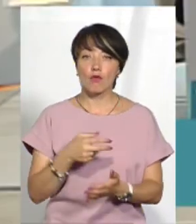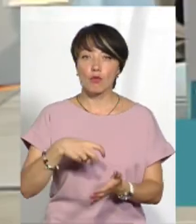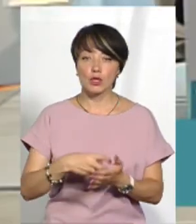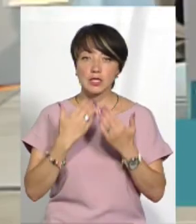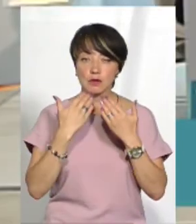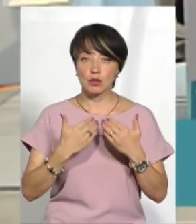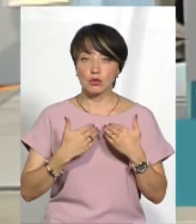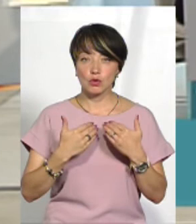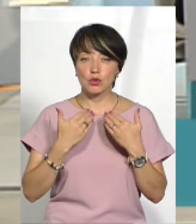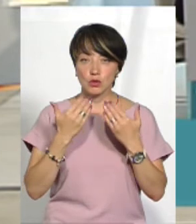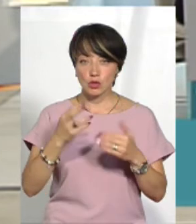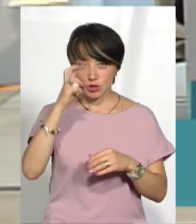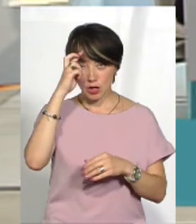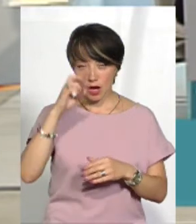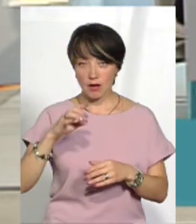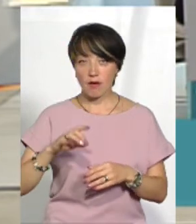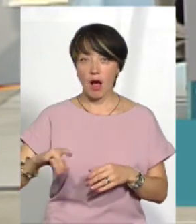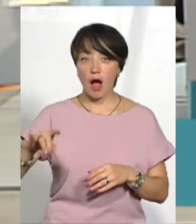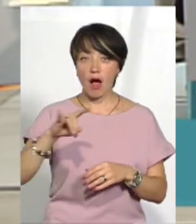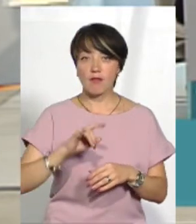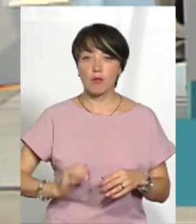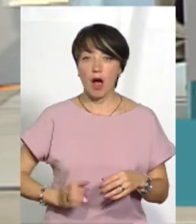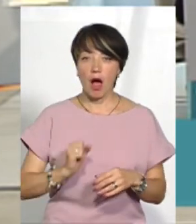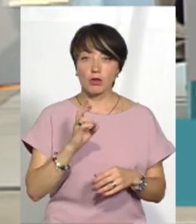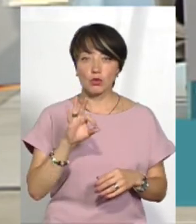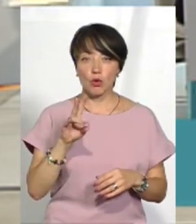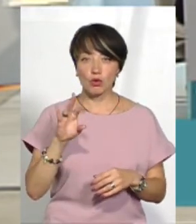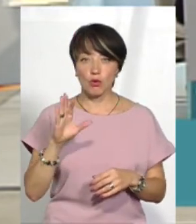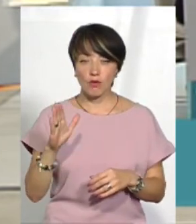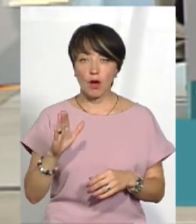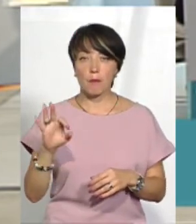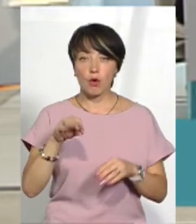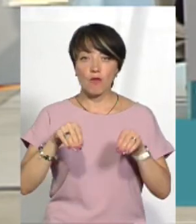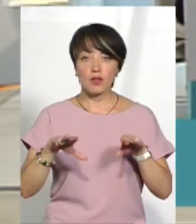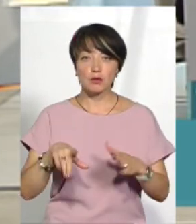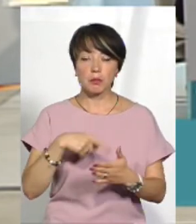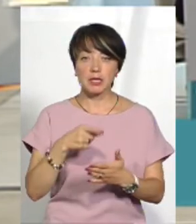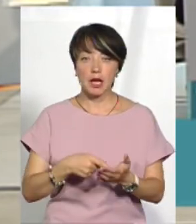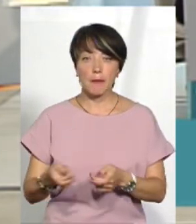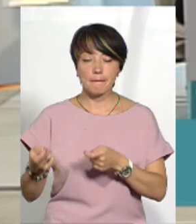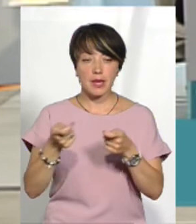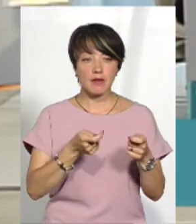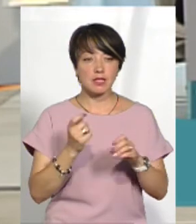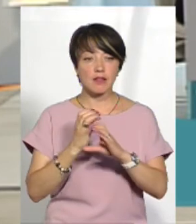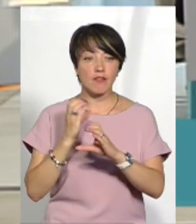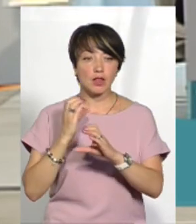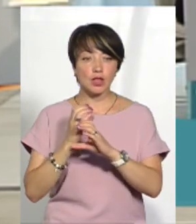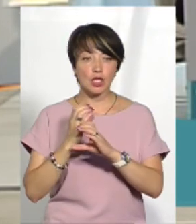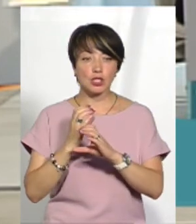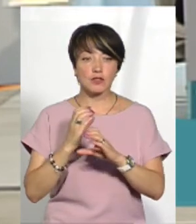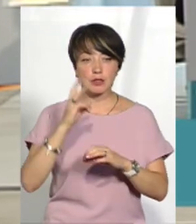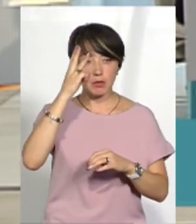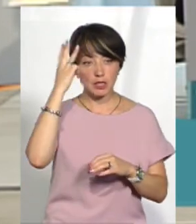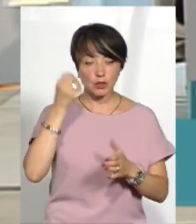пошти звернулося до державного підприємства авіакомпанії «Антонов» щодо вирішення питання перевезення вантажів